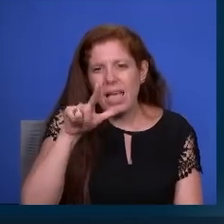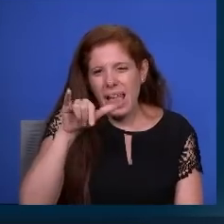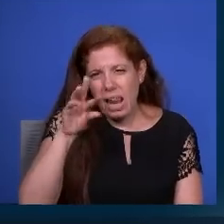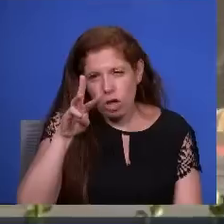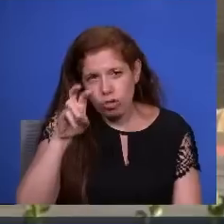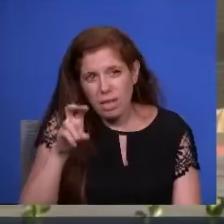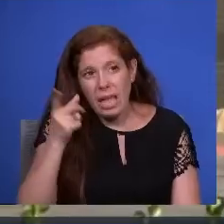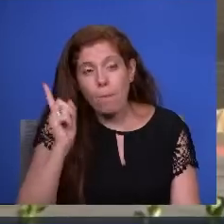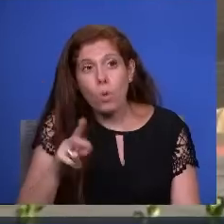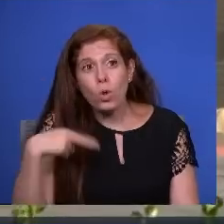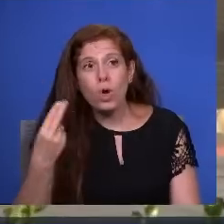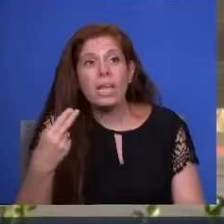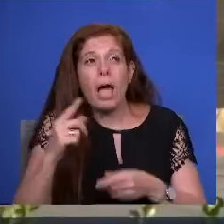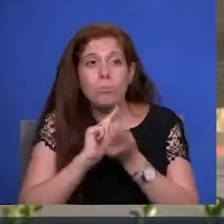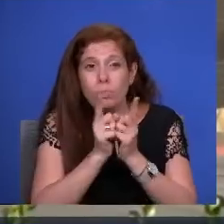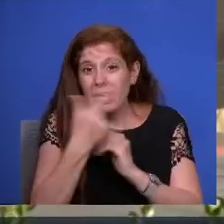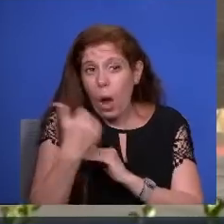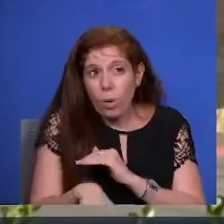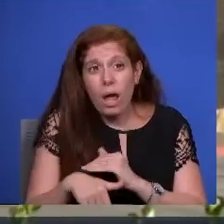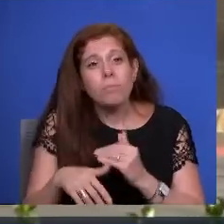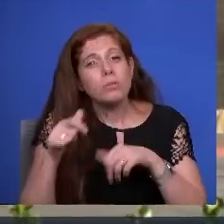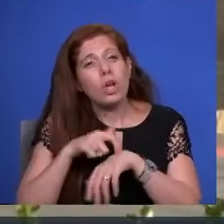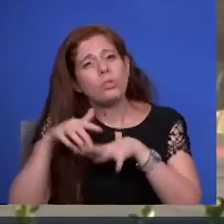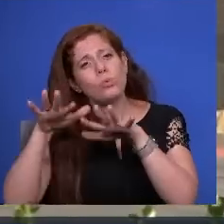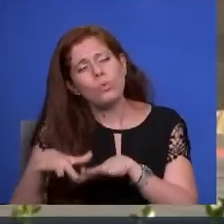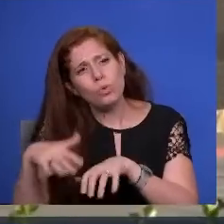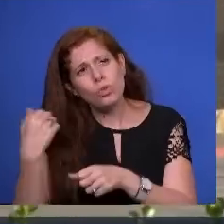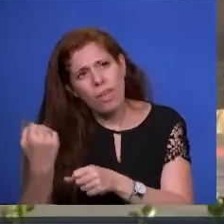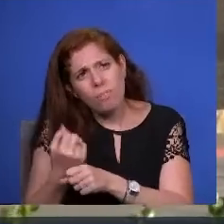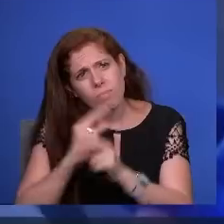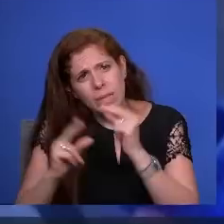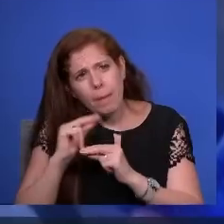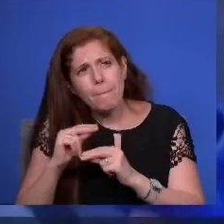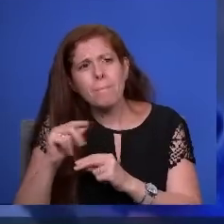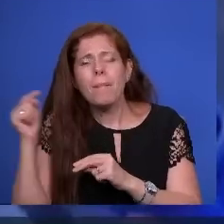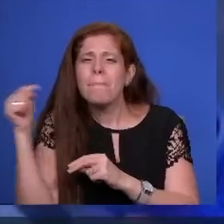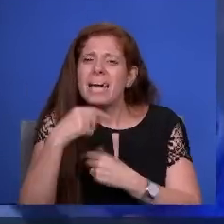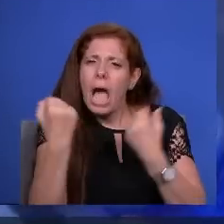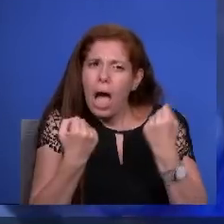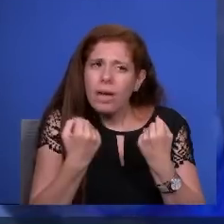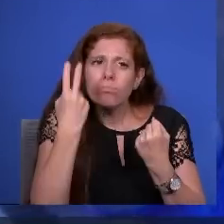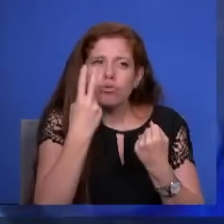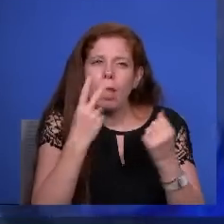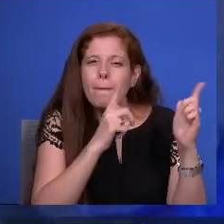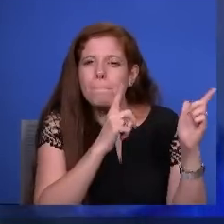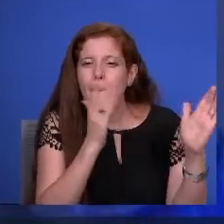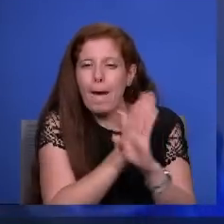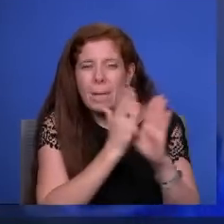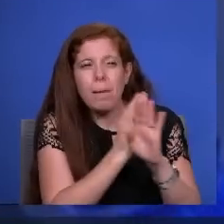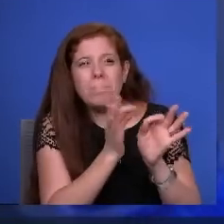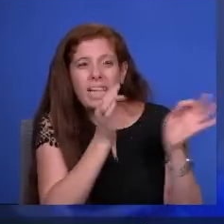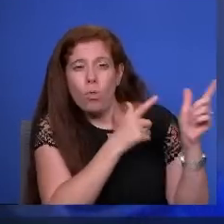האחרונה שלו. תוך כדי שאנחנו בעצם יושבים ומדברים, רכב מגיע, שני מחבלים חמושים התחילו לירות